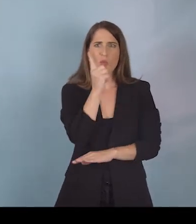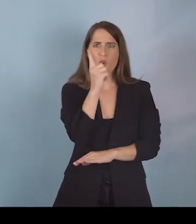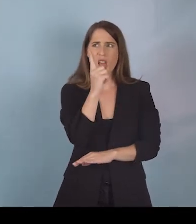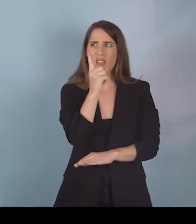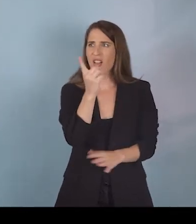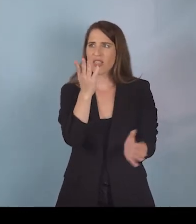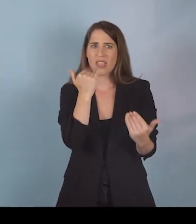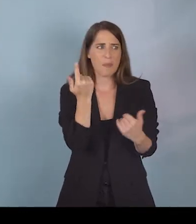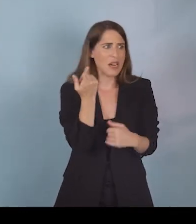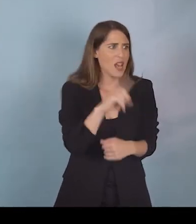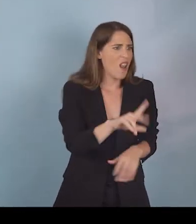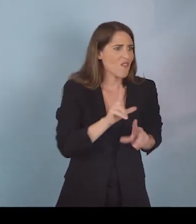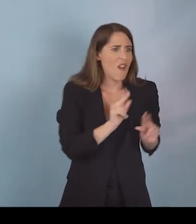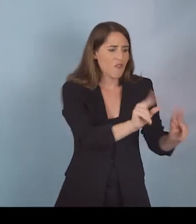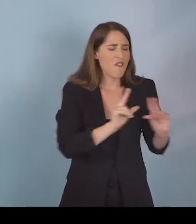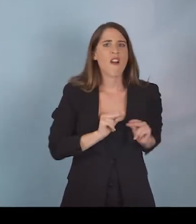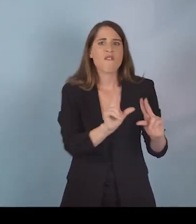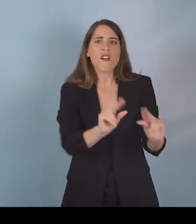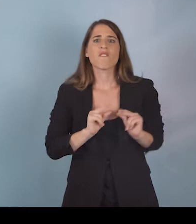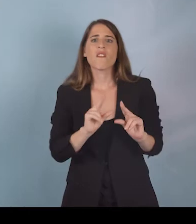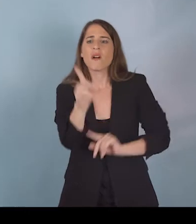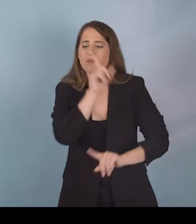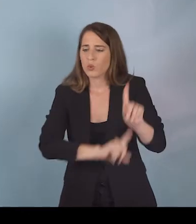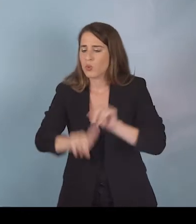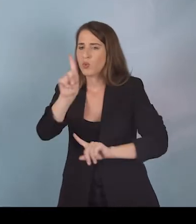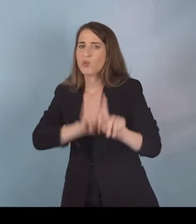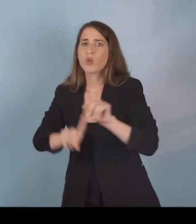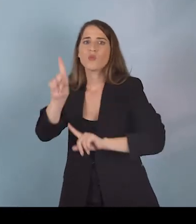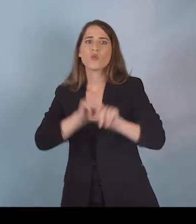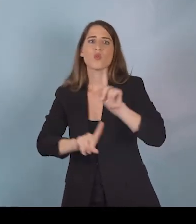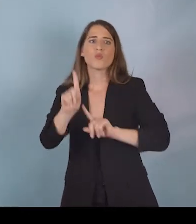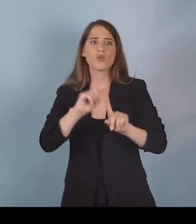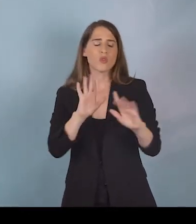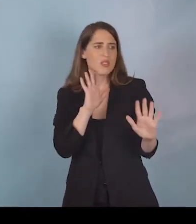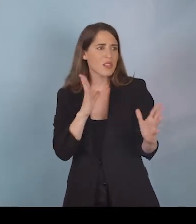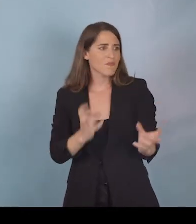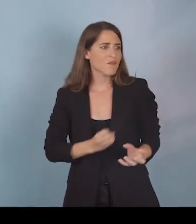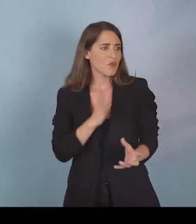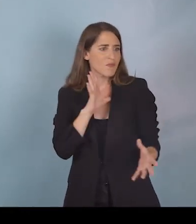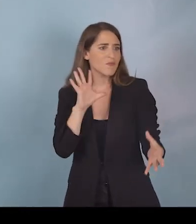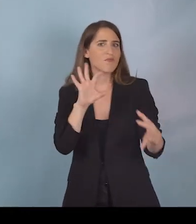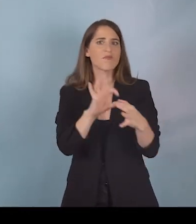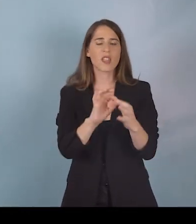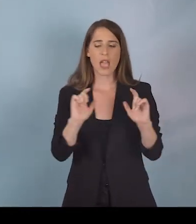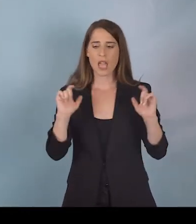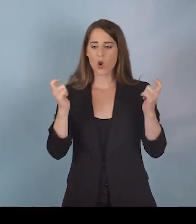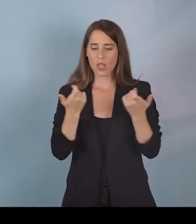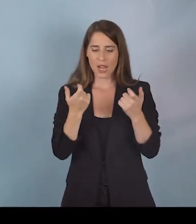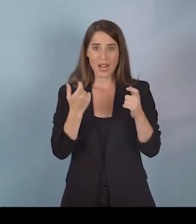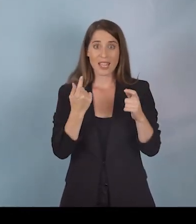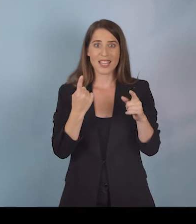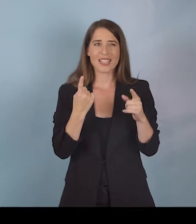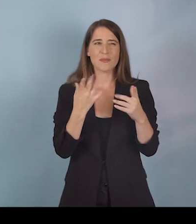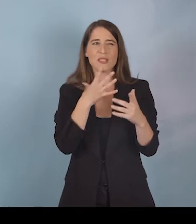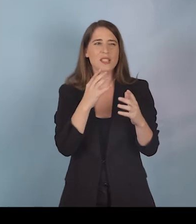οικογένεια χωρίς να υπάρχει μια αντίστοιχη ή ένας αντίστοιχος οικογενειακός σχηματισμός που να μοιάζει με το